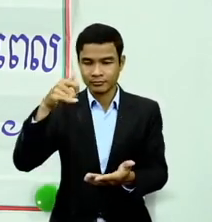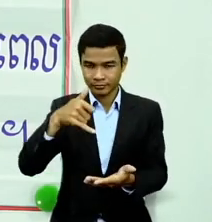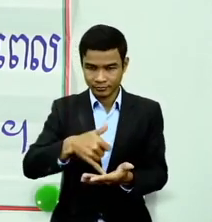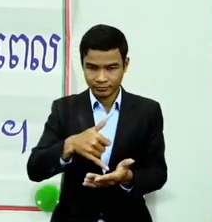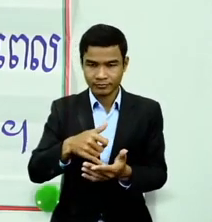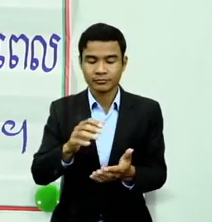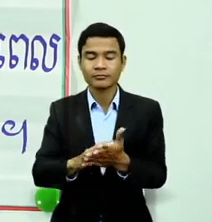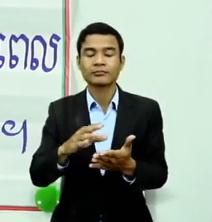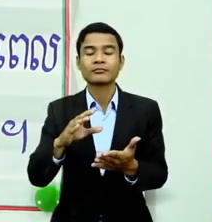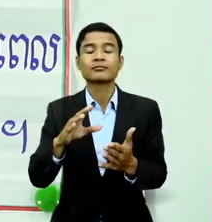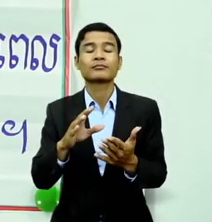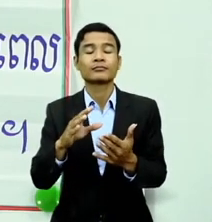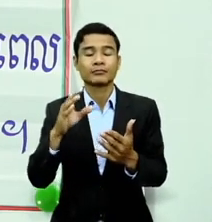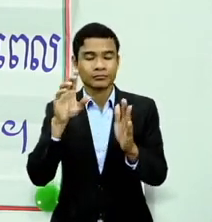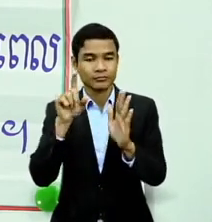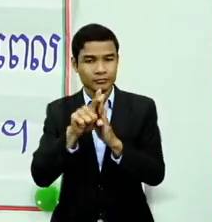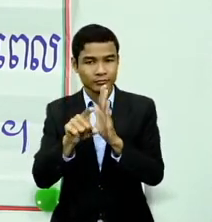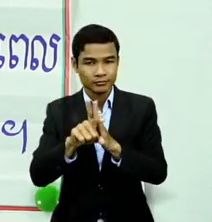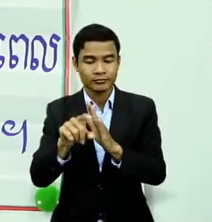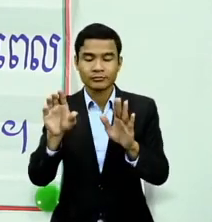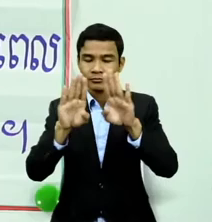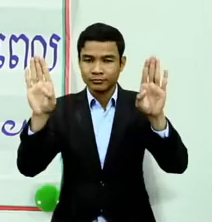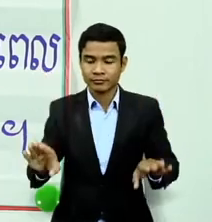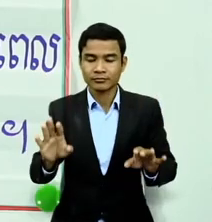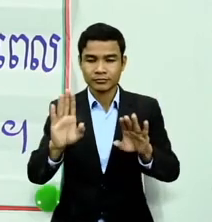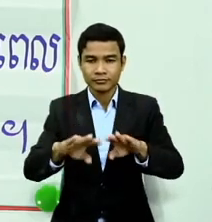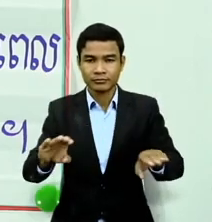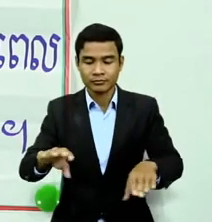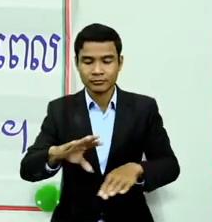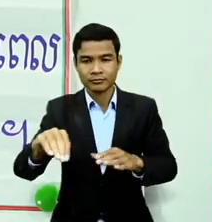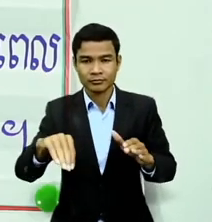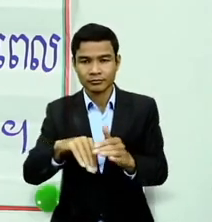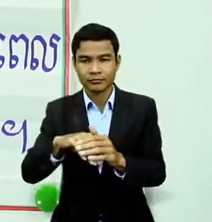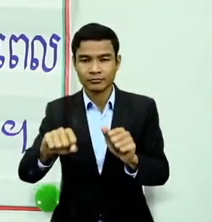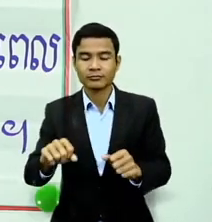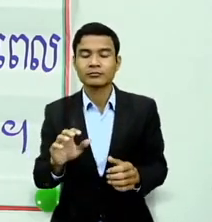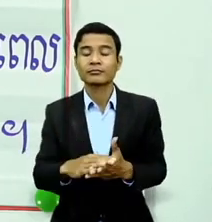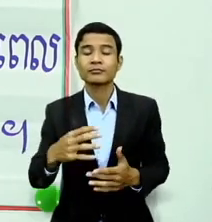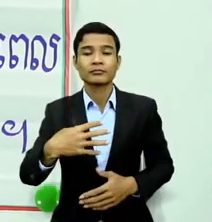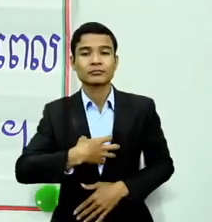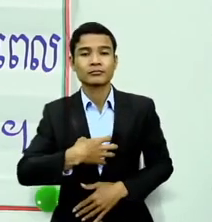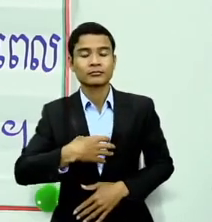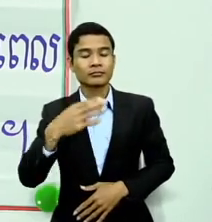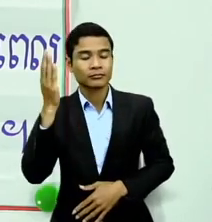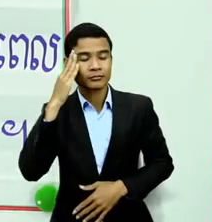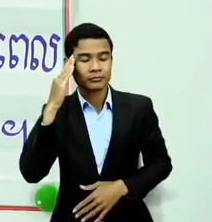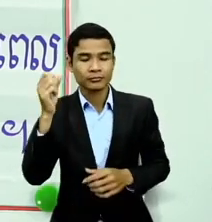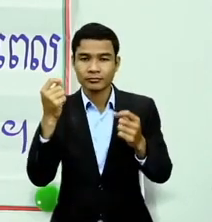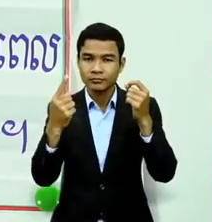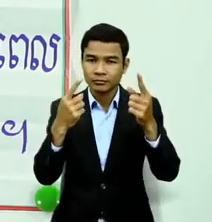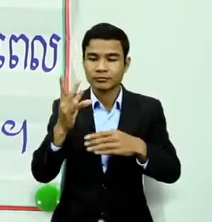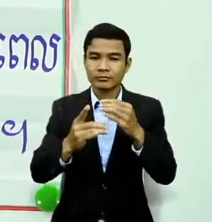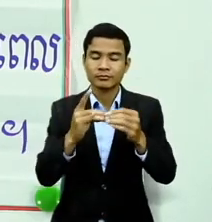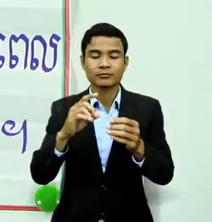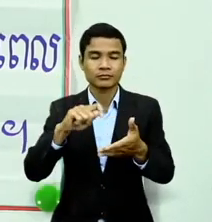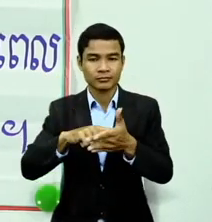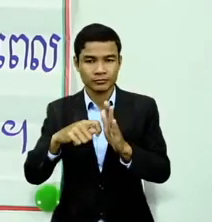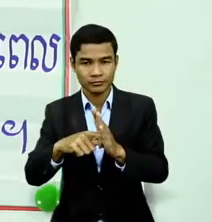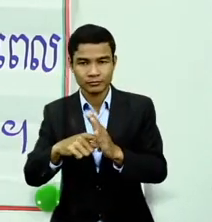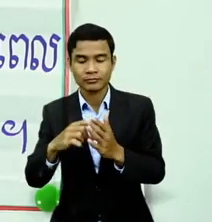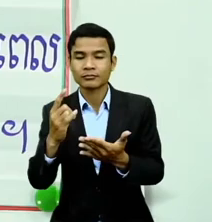cứ. Chà, mê lực đạc hiền nên là con. Định ní con tình ạc hình nế. Đồng bày chọn đăng thà con khốt ban dô lòng bì khlâm xa mê riêng